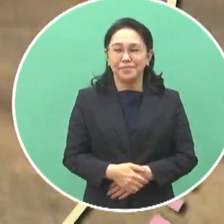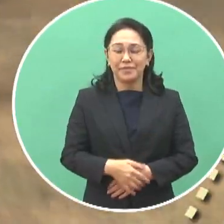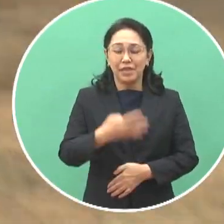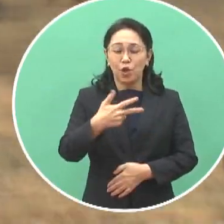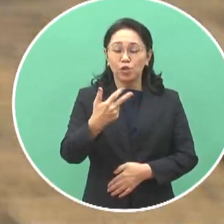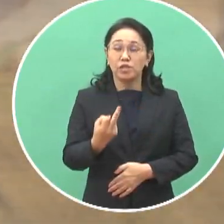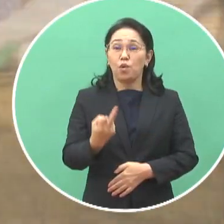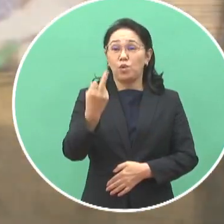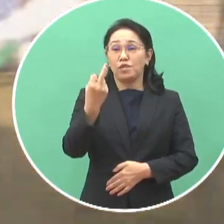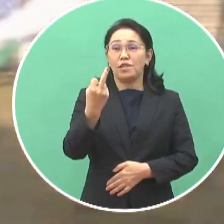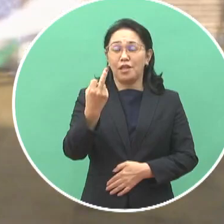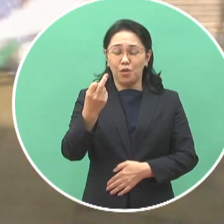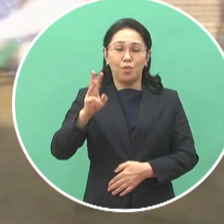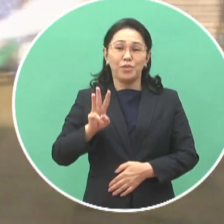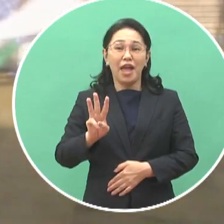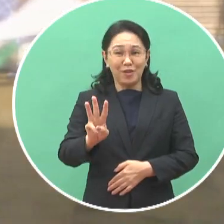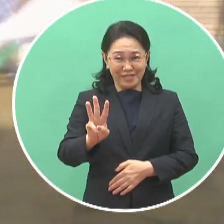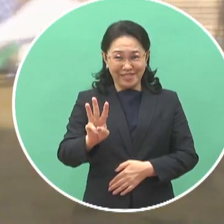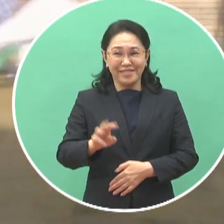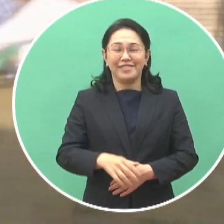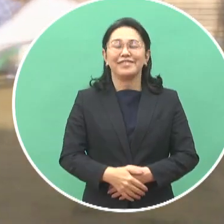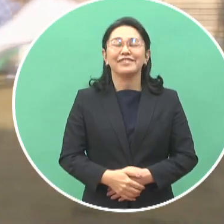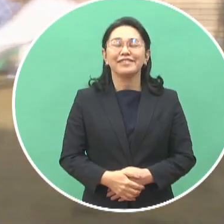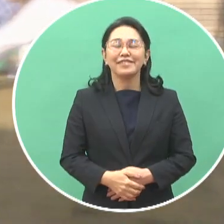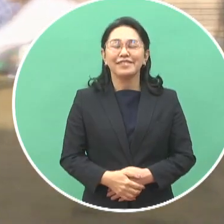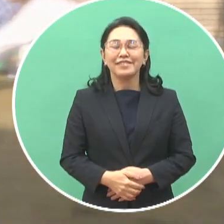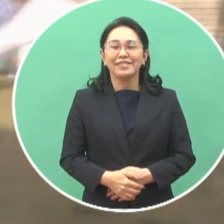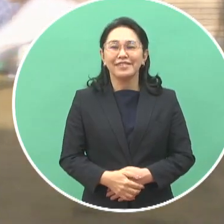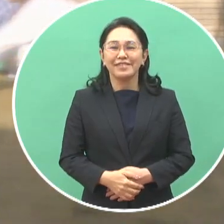よしお兄さんの見え推し。